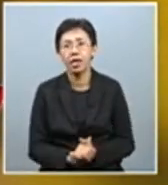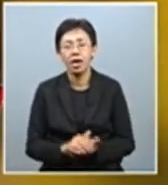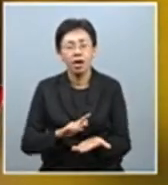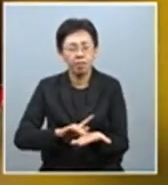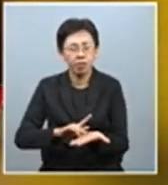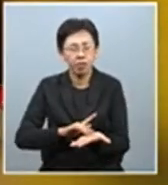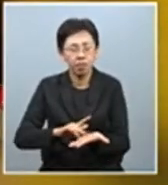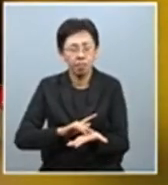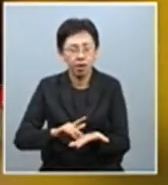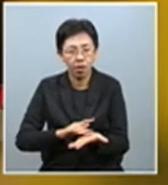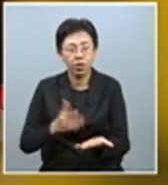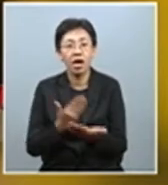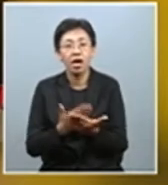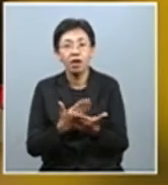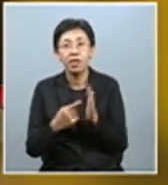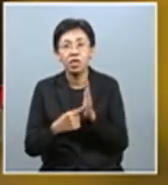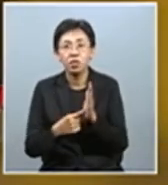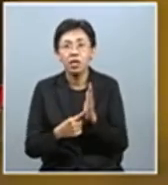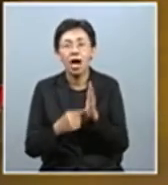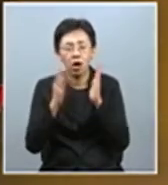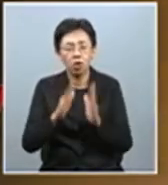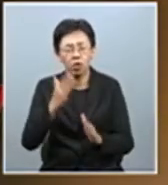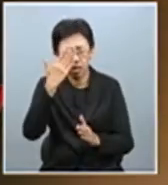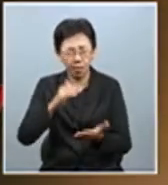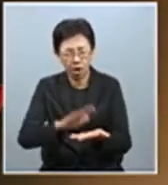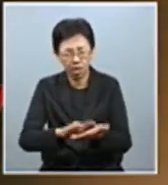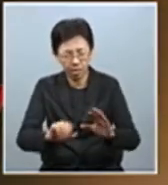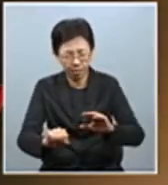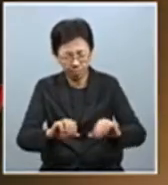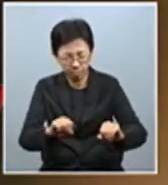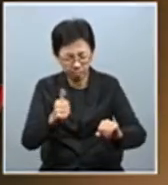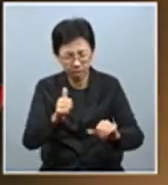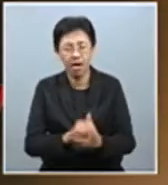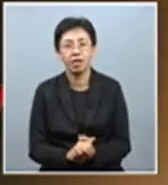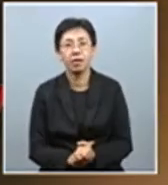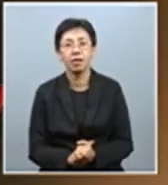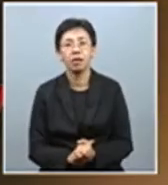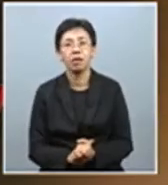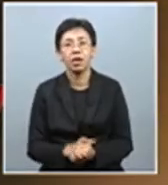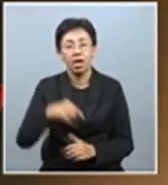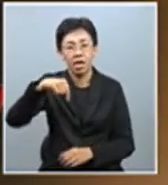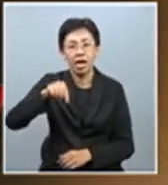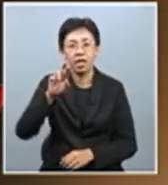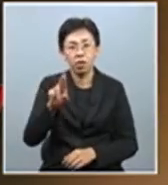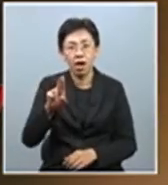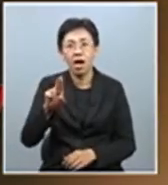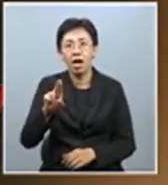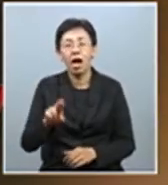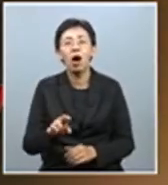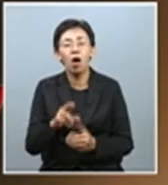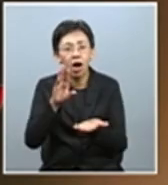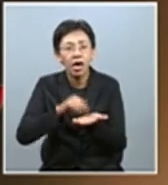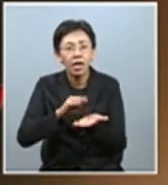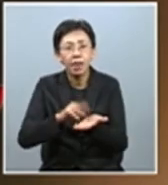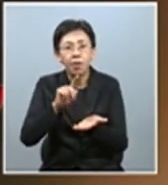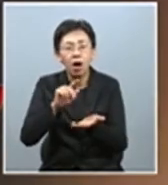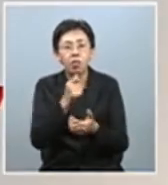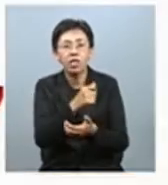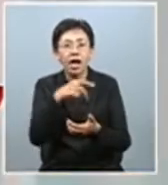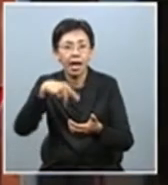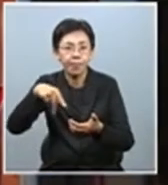แบบจำลองเงินตราสำหรับผู้พิการทางสายตาและที่ขาดไม่ได้กับระบบ QR code เพื่อค้นหาข้อมูลผ่านแอปพลิเคชันได้ด้